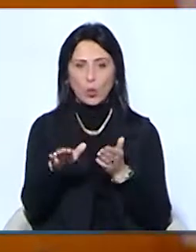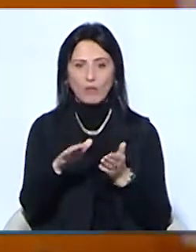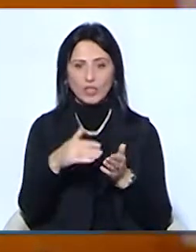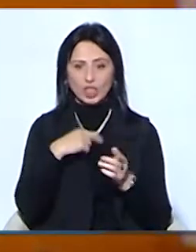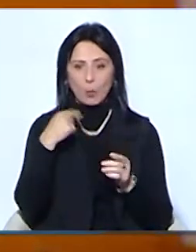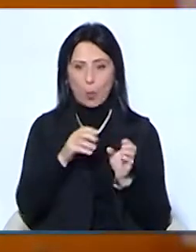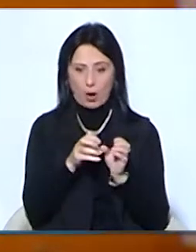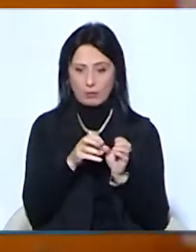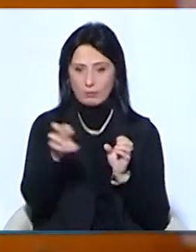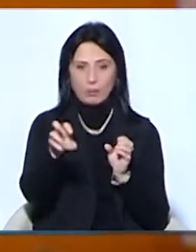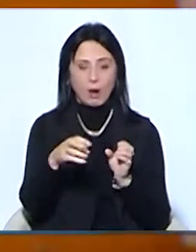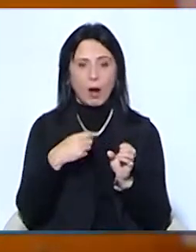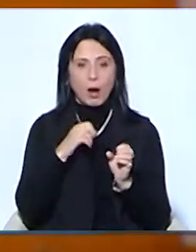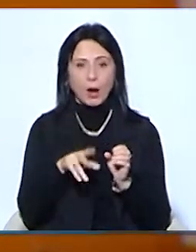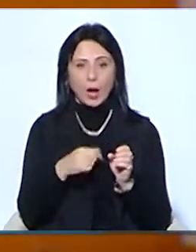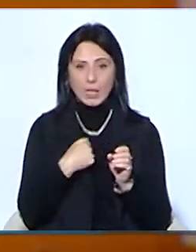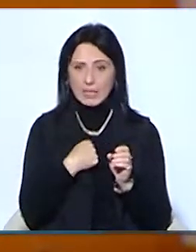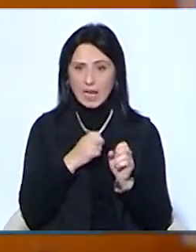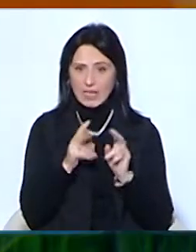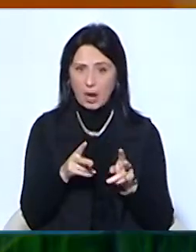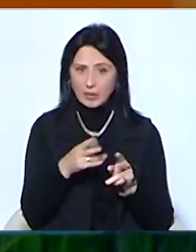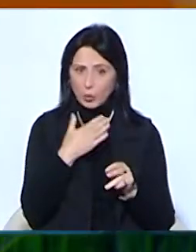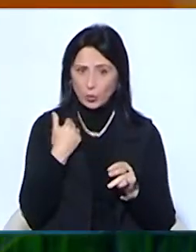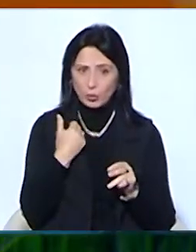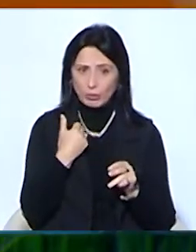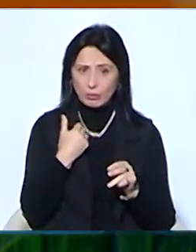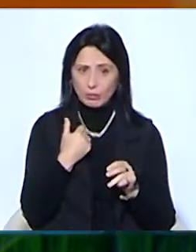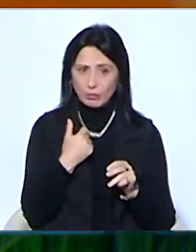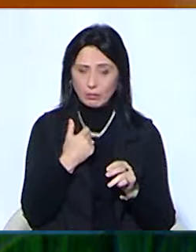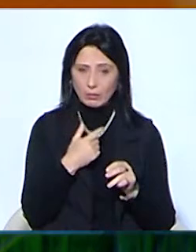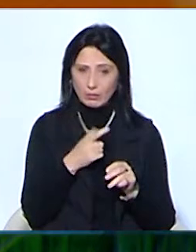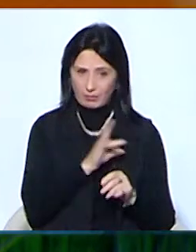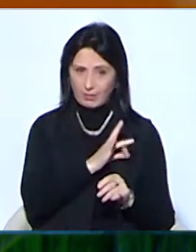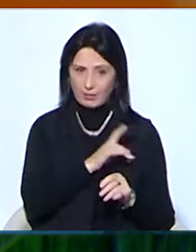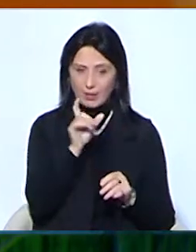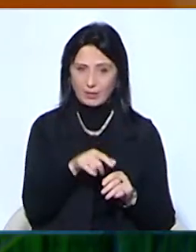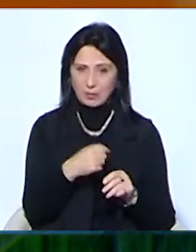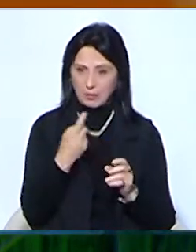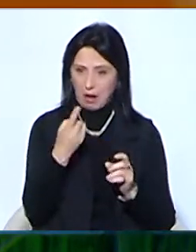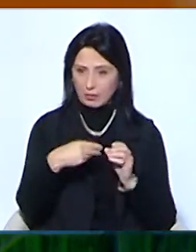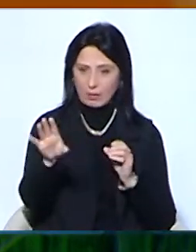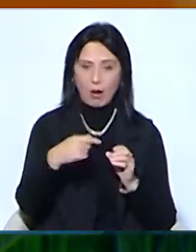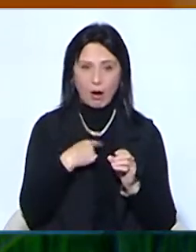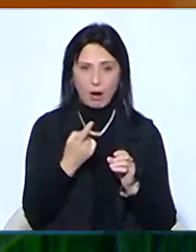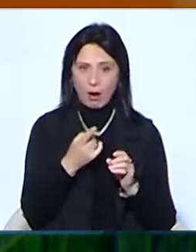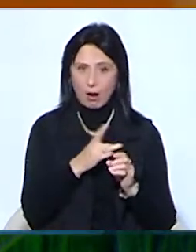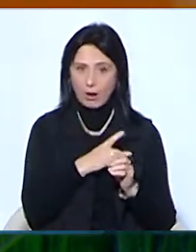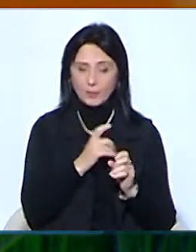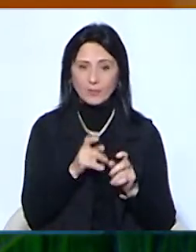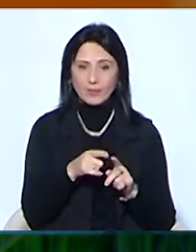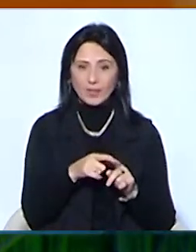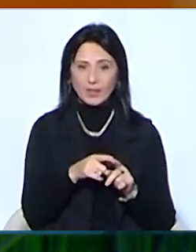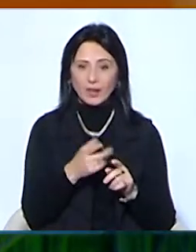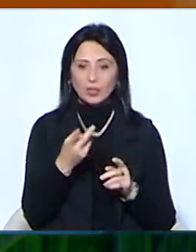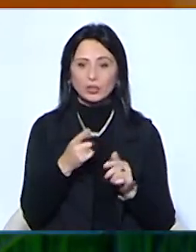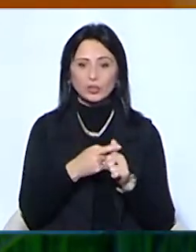ჩემს ორგანოზე. მე საფრთხე არ მემუქრება? ალბათ გასაგებია და ლოგიკურია, რომ ასეთი კითხვა ისმის, მაგრამ ჩვენ